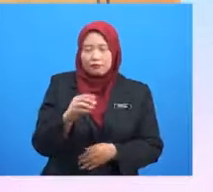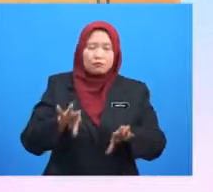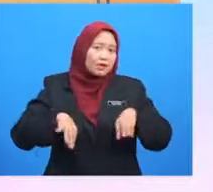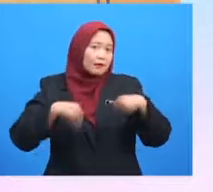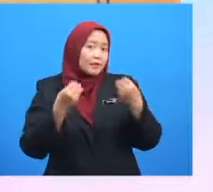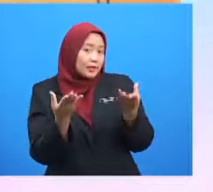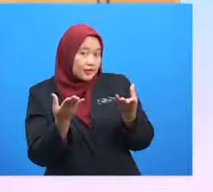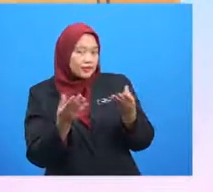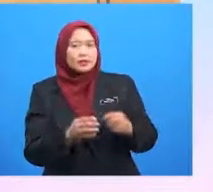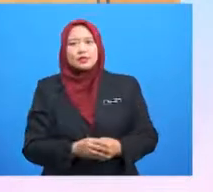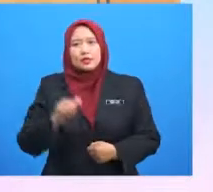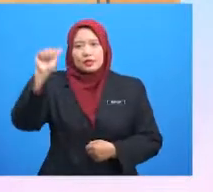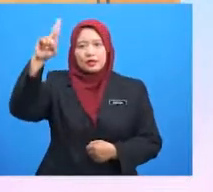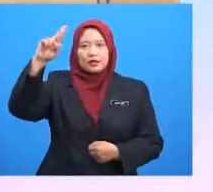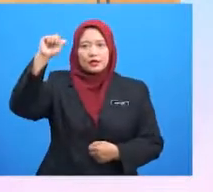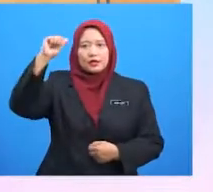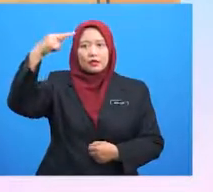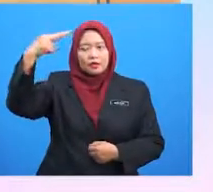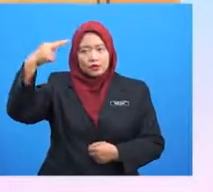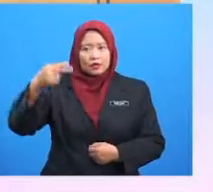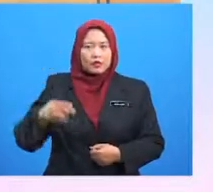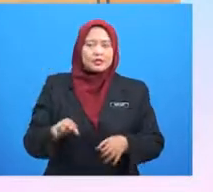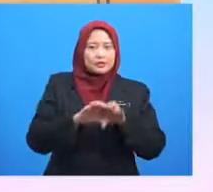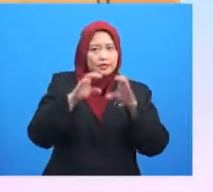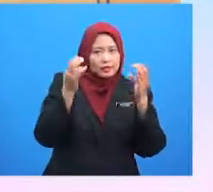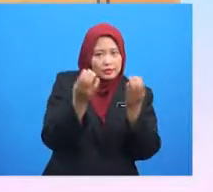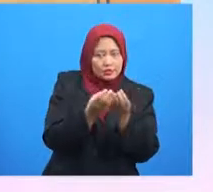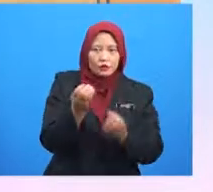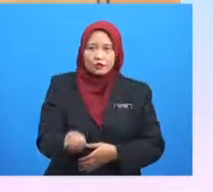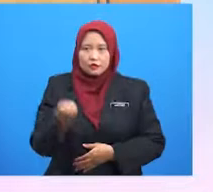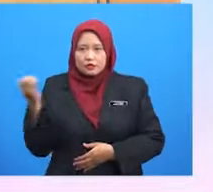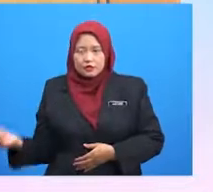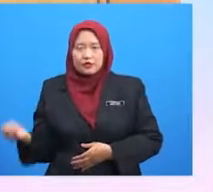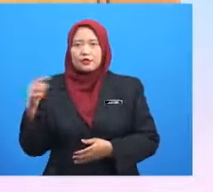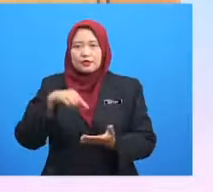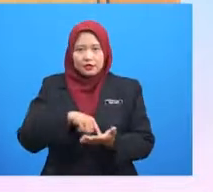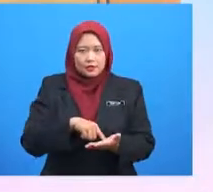mengelaskan objek-objek itu kepada dua kumpulan.